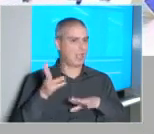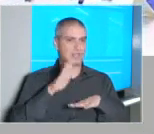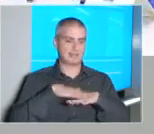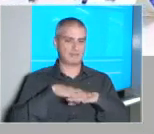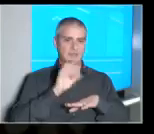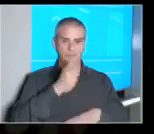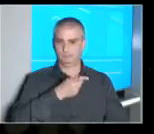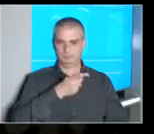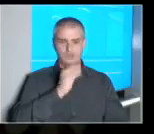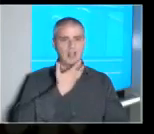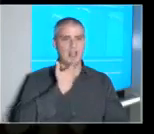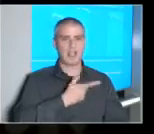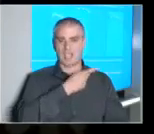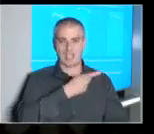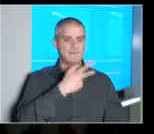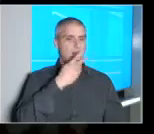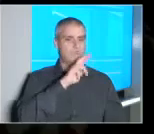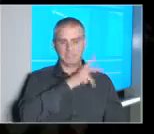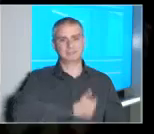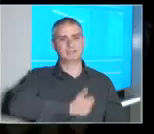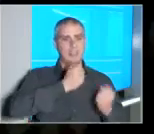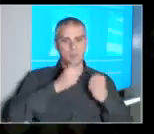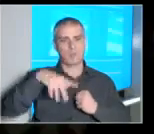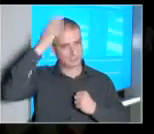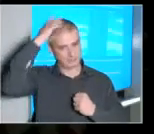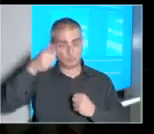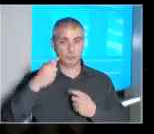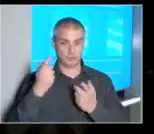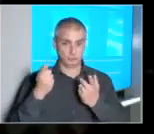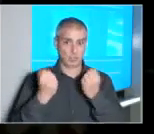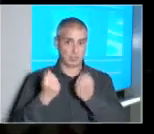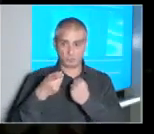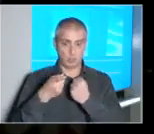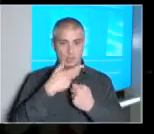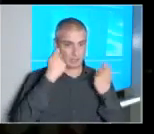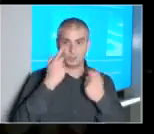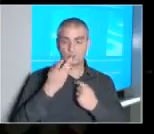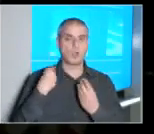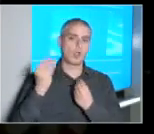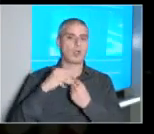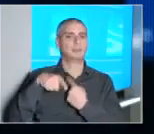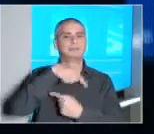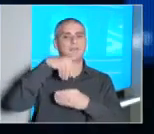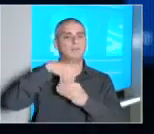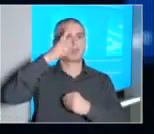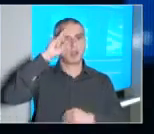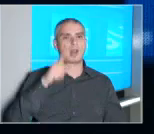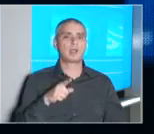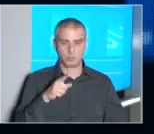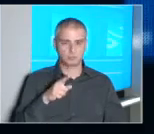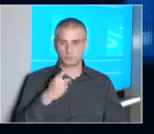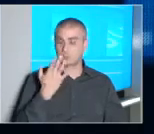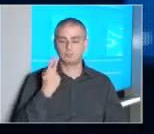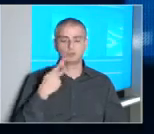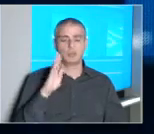של הרב רפי פרץ, תיק החינוך, בקמותית של התחבורה. נתניהו אחר כך מתכנן עוד סבב בתוך הליכוד.